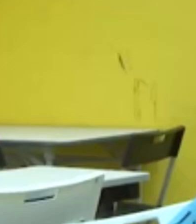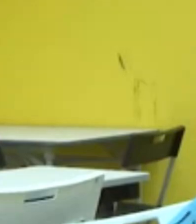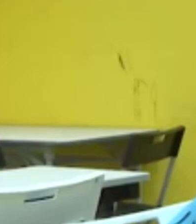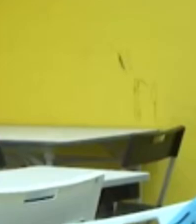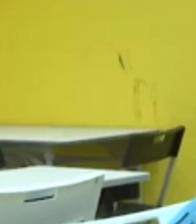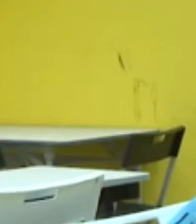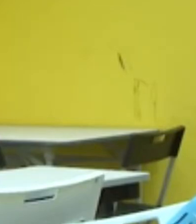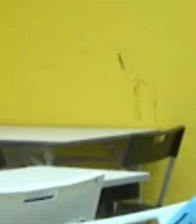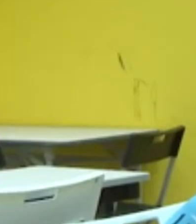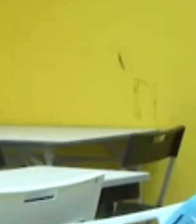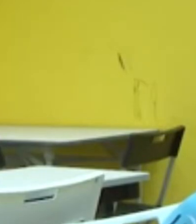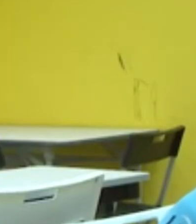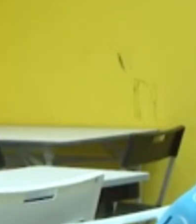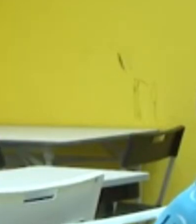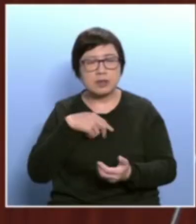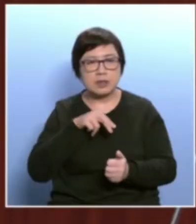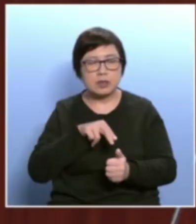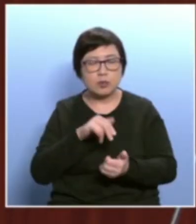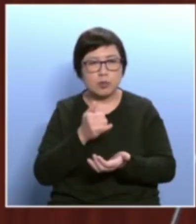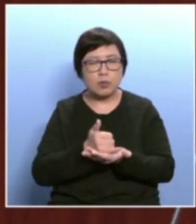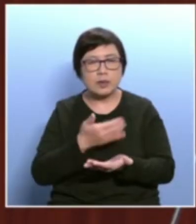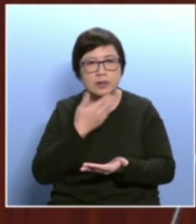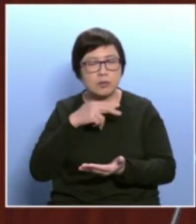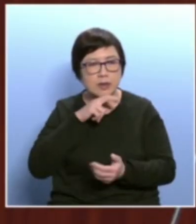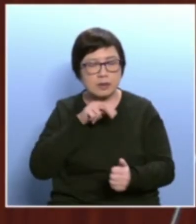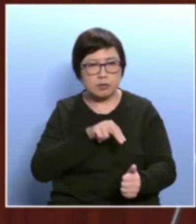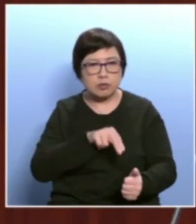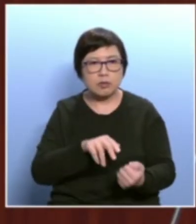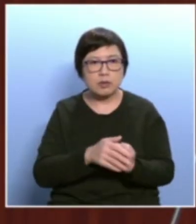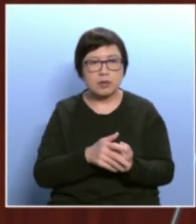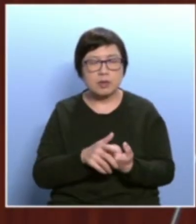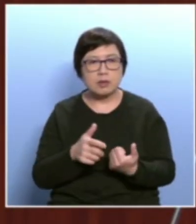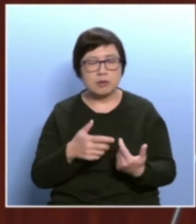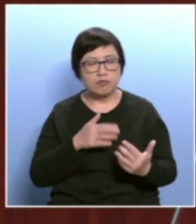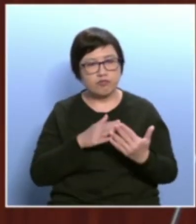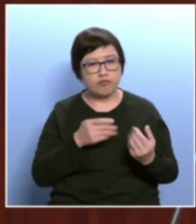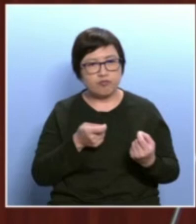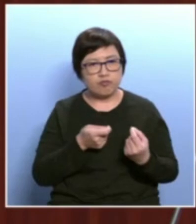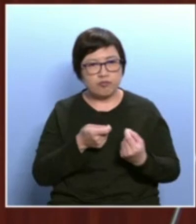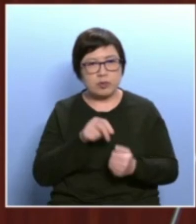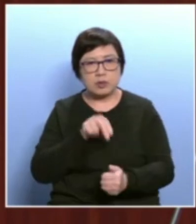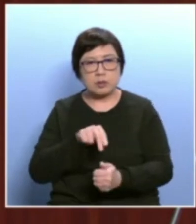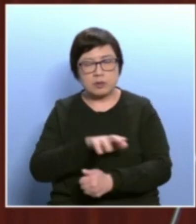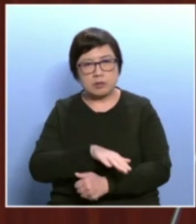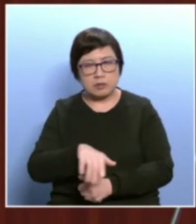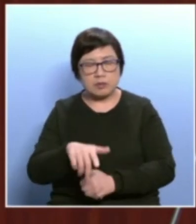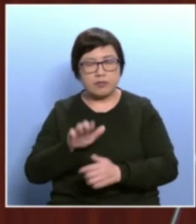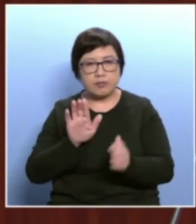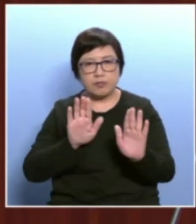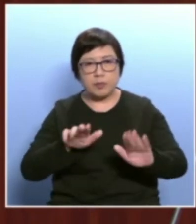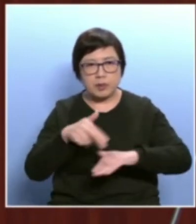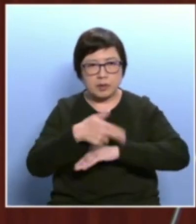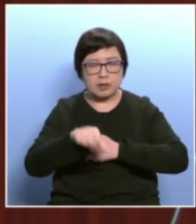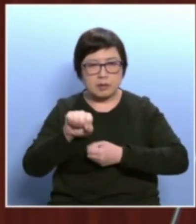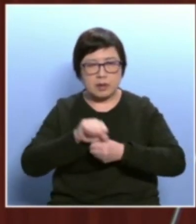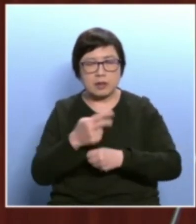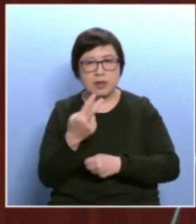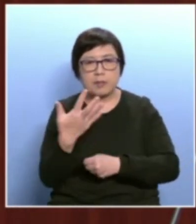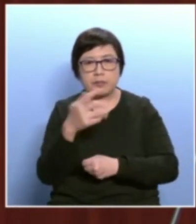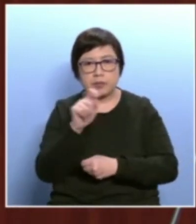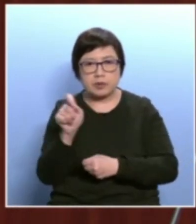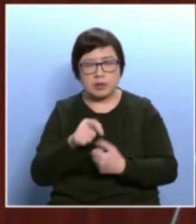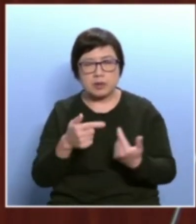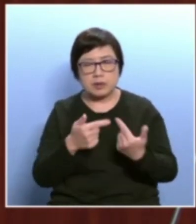照顾名额，并将伦理支援幼儿照顾计划的服务名额增加2.5%